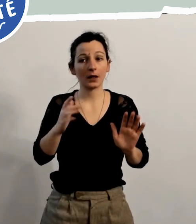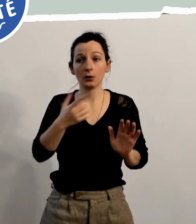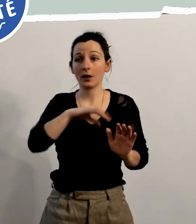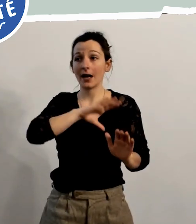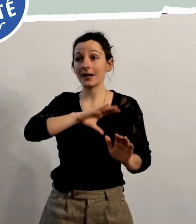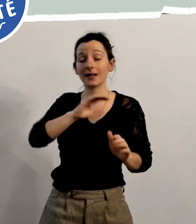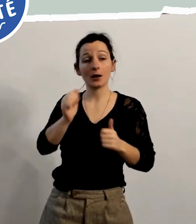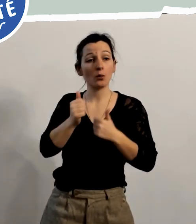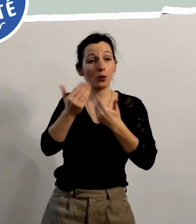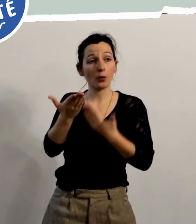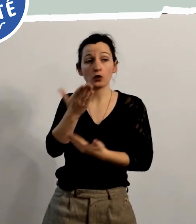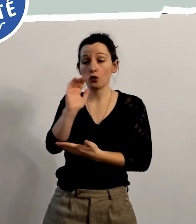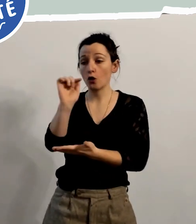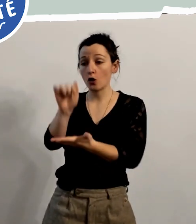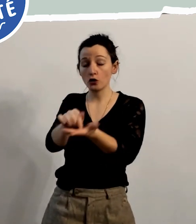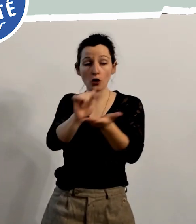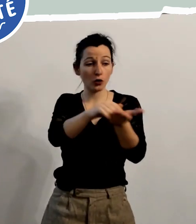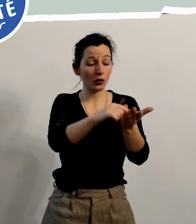ailleurs, mais